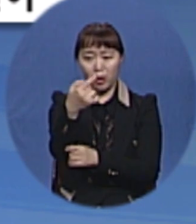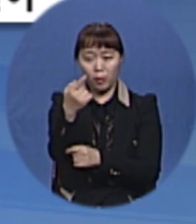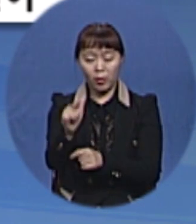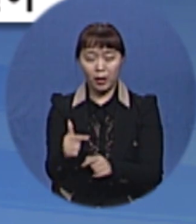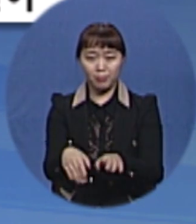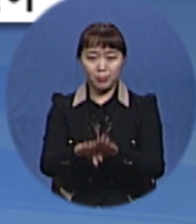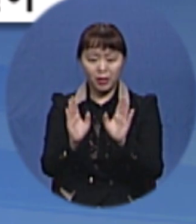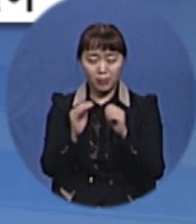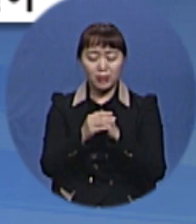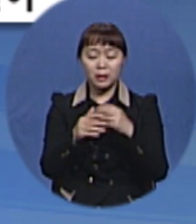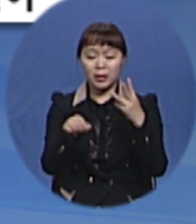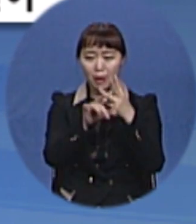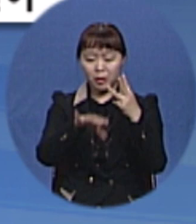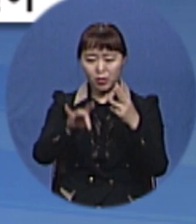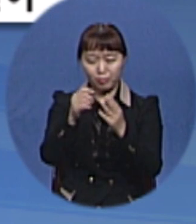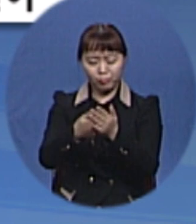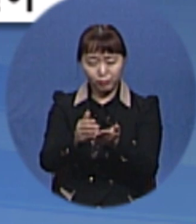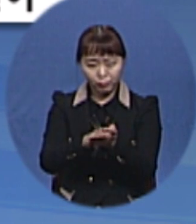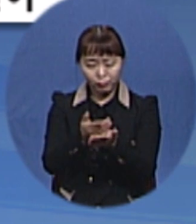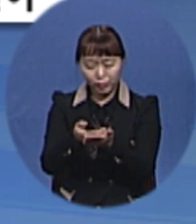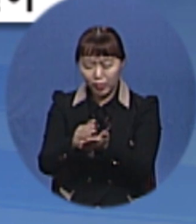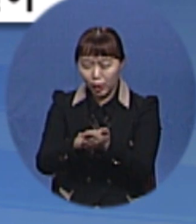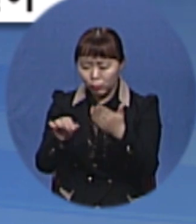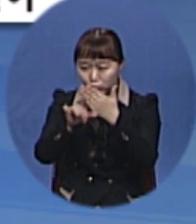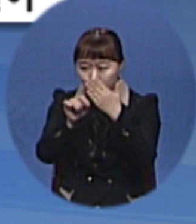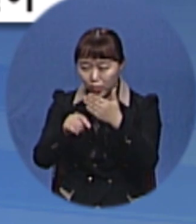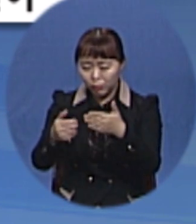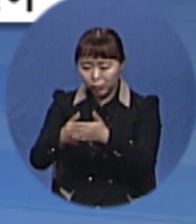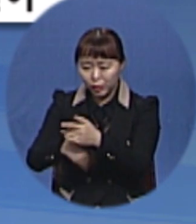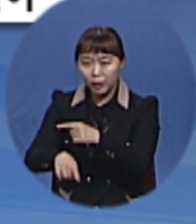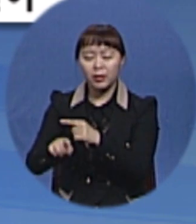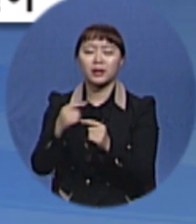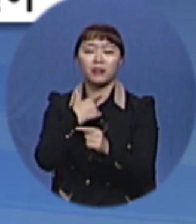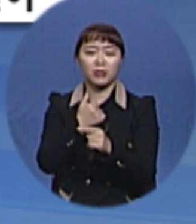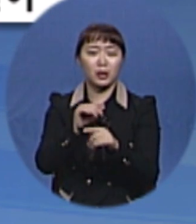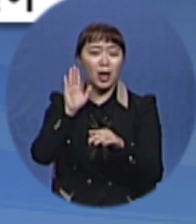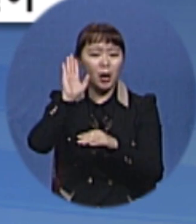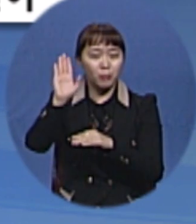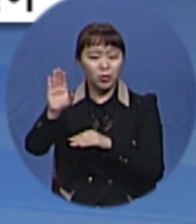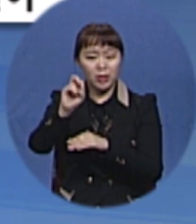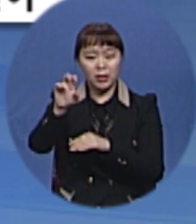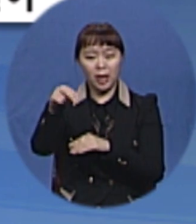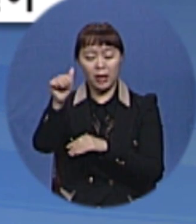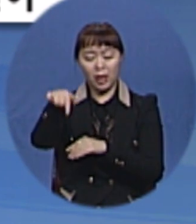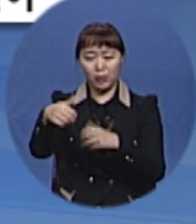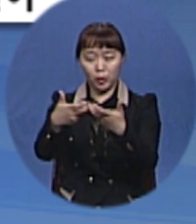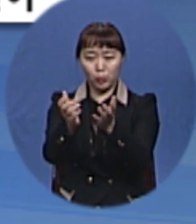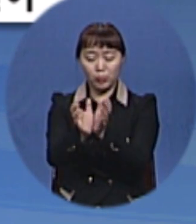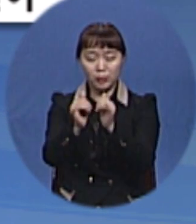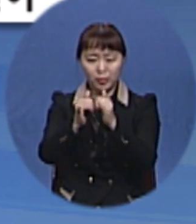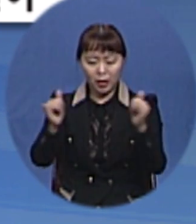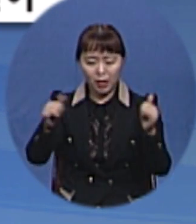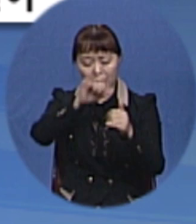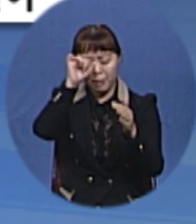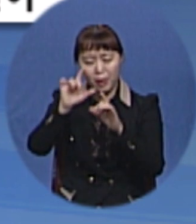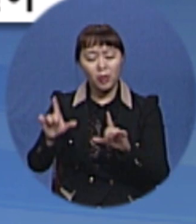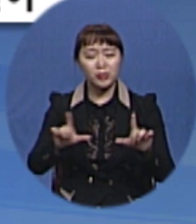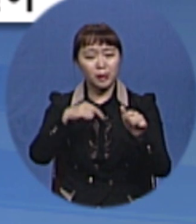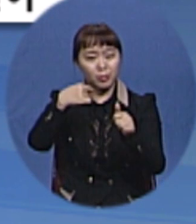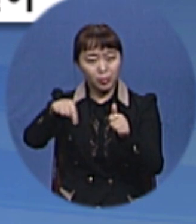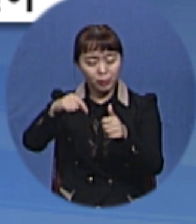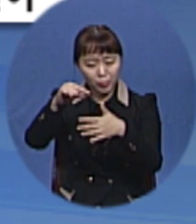개관했습니다. 지난 3월 착공에 들어가 9월에 준공한 복지회관은 앞으로 양학동 주민들을 위한 평생학습